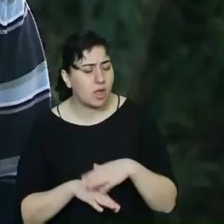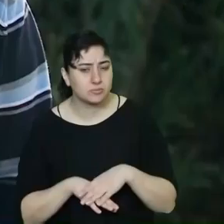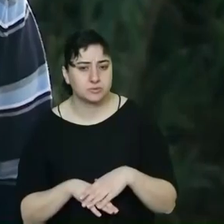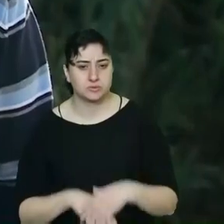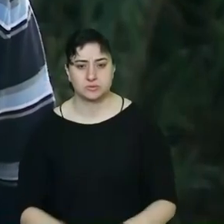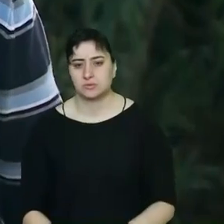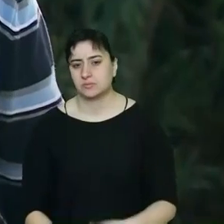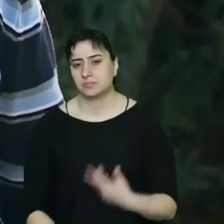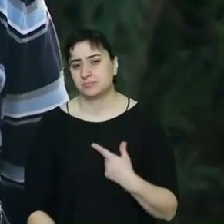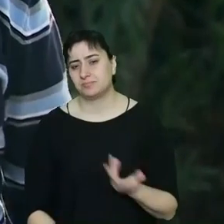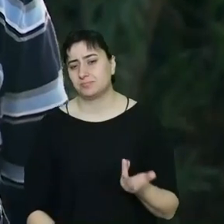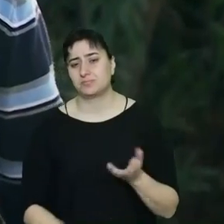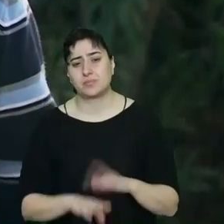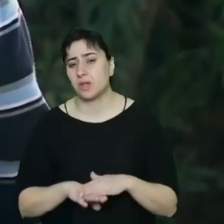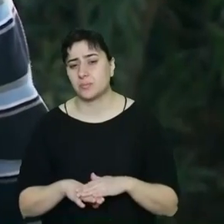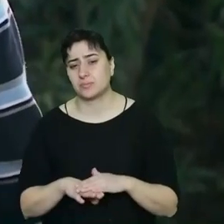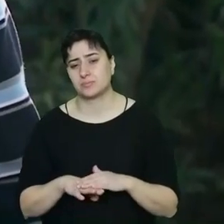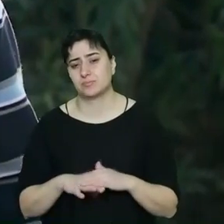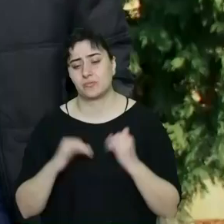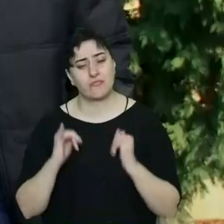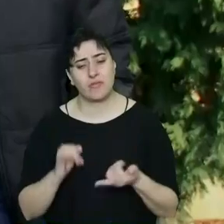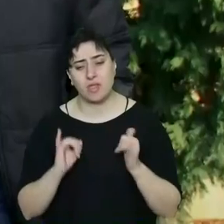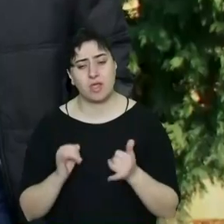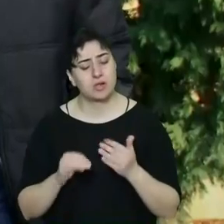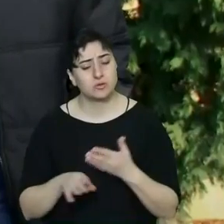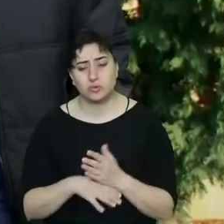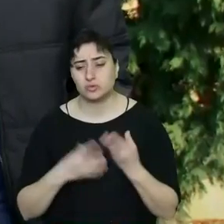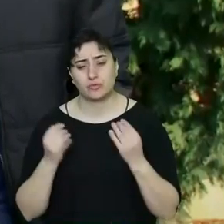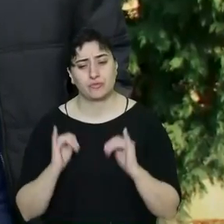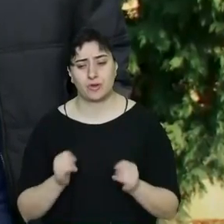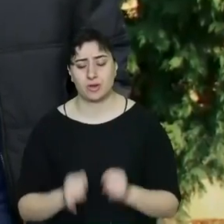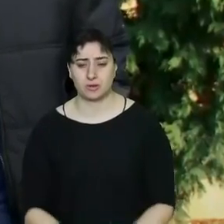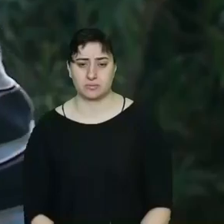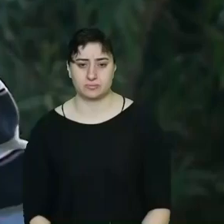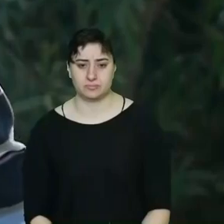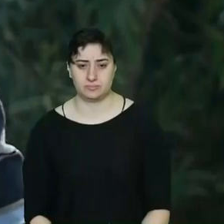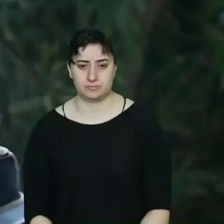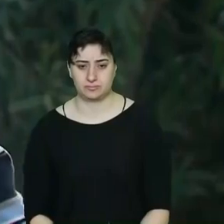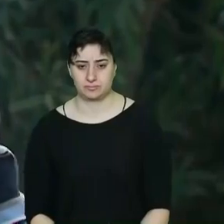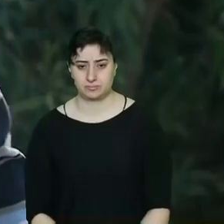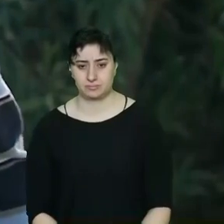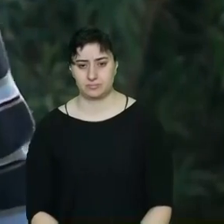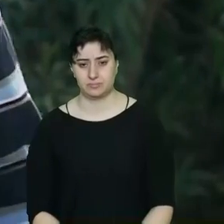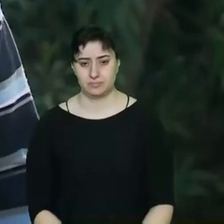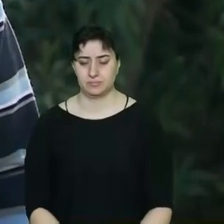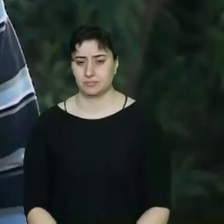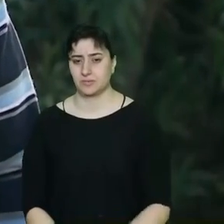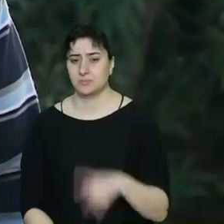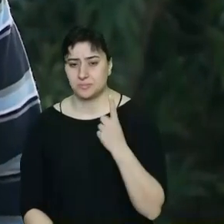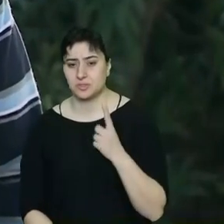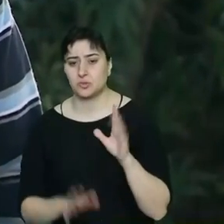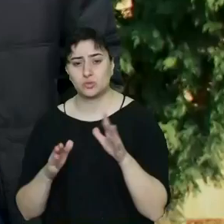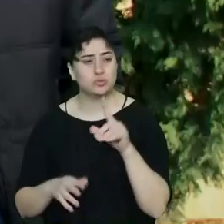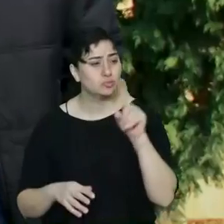abi? Abi Mehmet, kötü durumdayım ya. Gerçekten çok kötü durumdayım. Yani birisi bir papağan